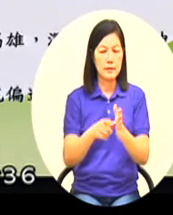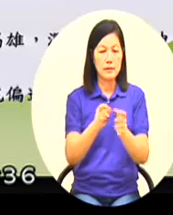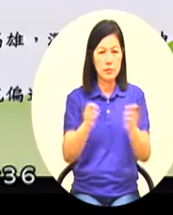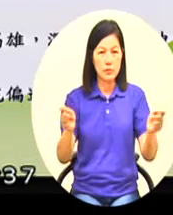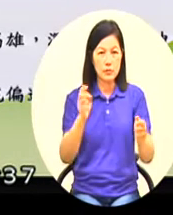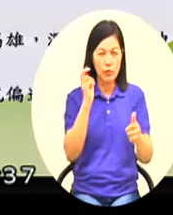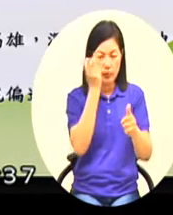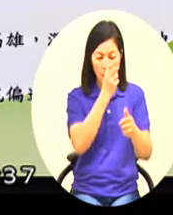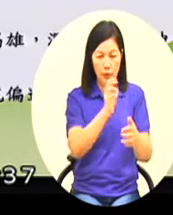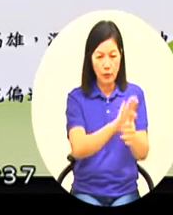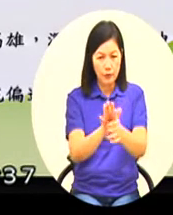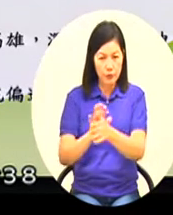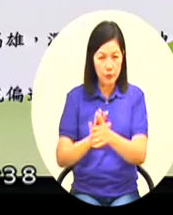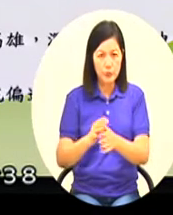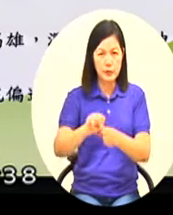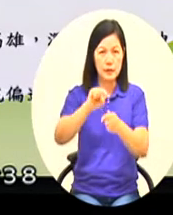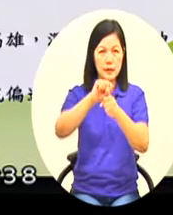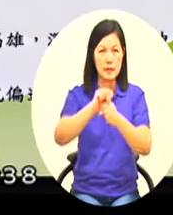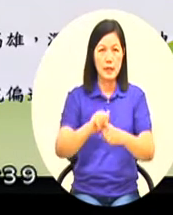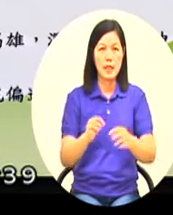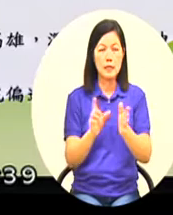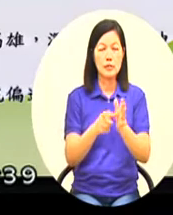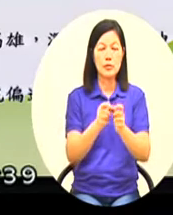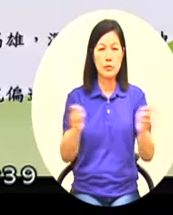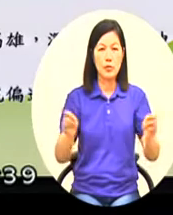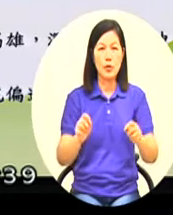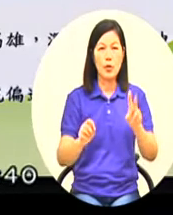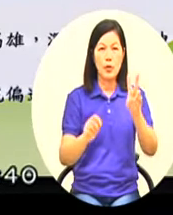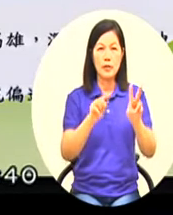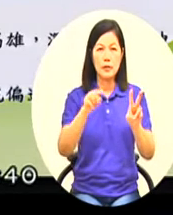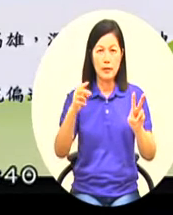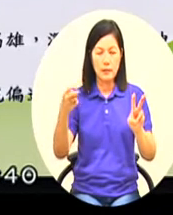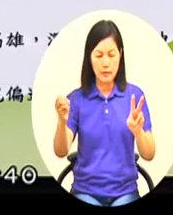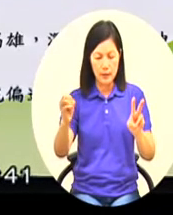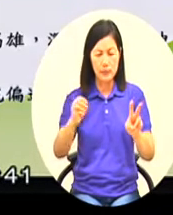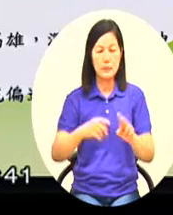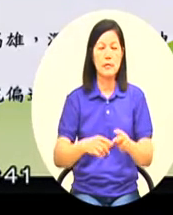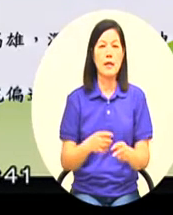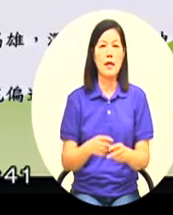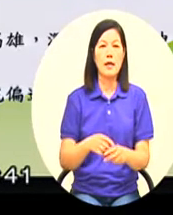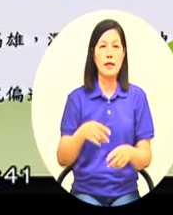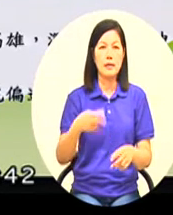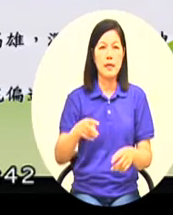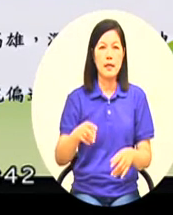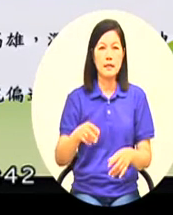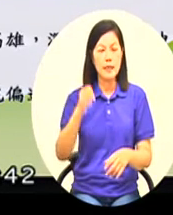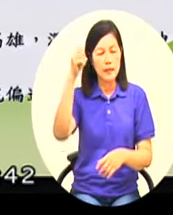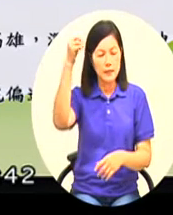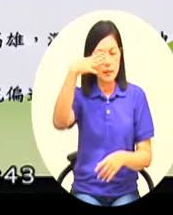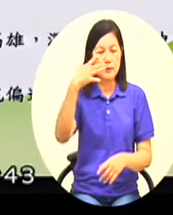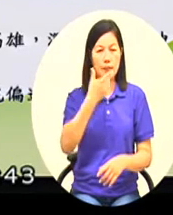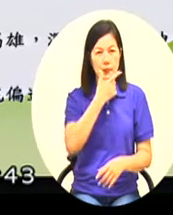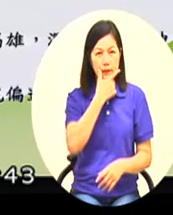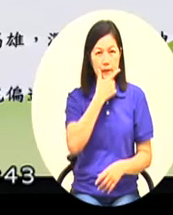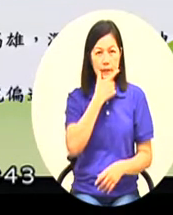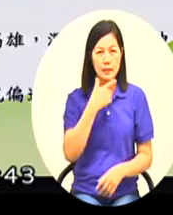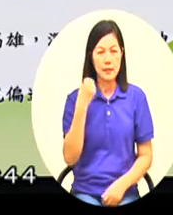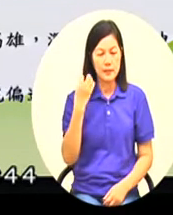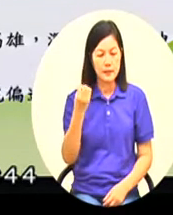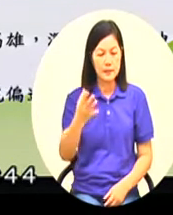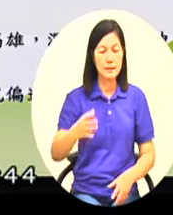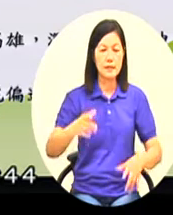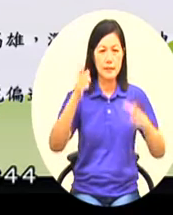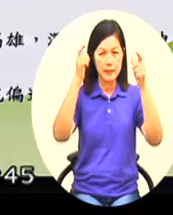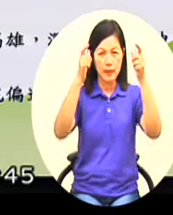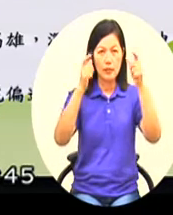应我们的长照2.0的工作的一个即将的到来，那打造阳光微笑深呼吸的新兴高雄，那深耕我